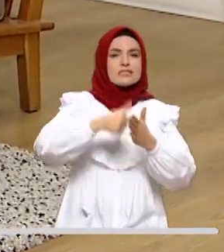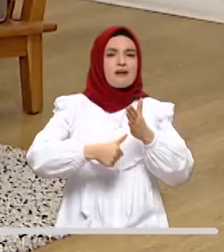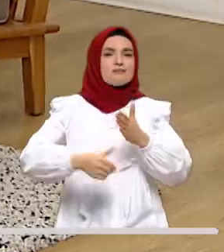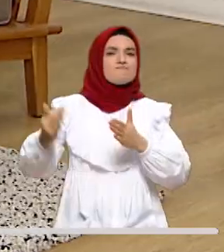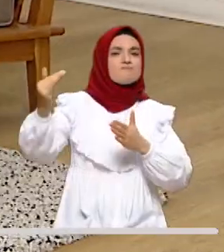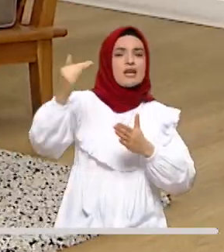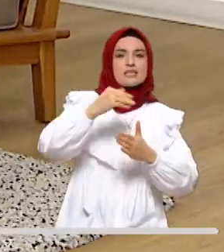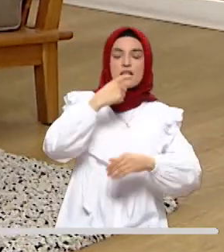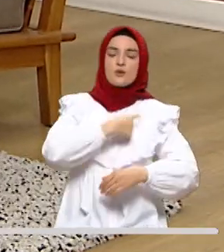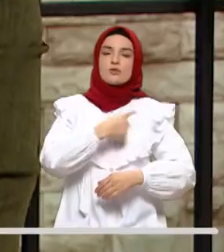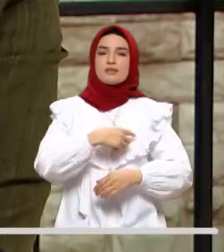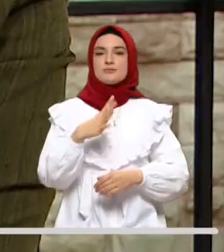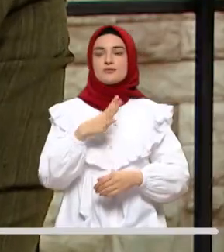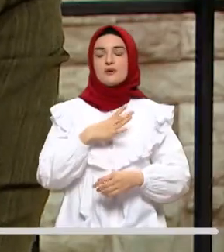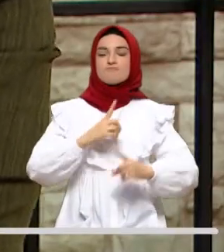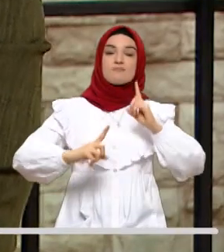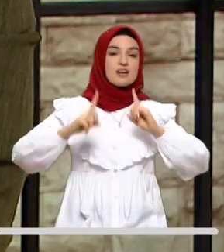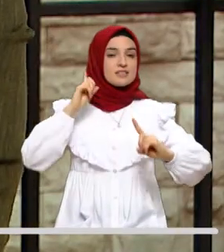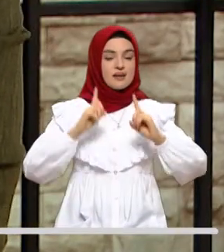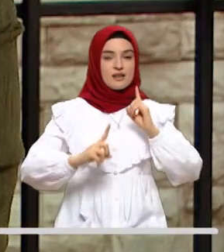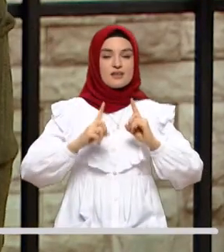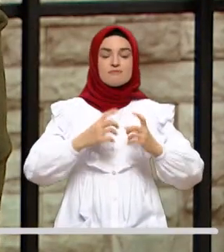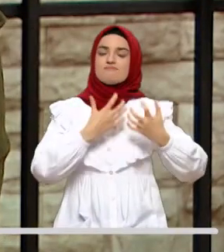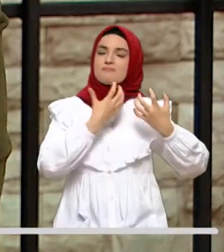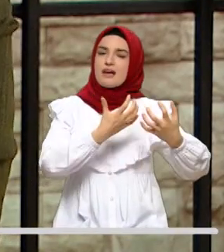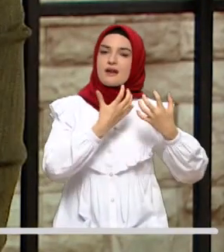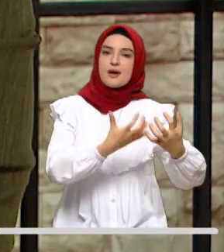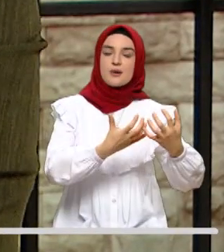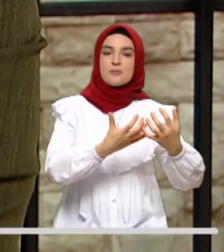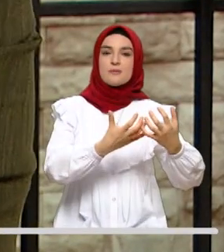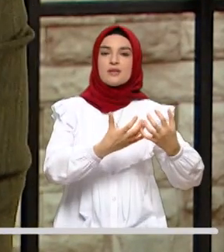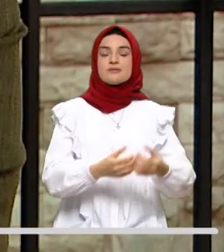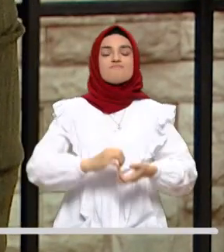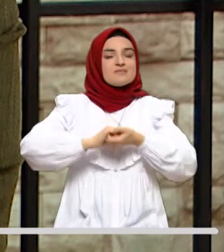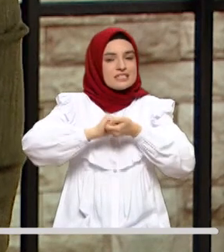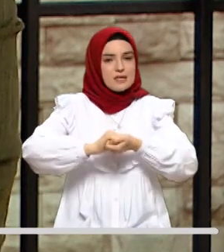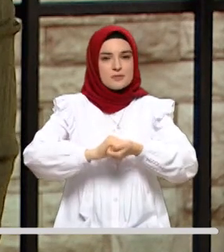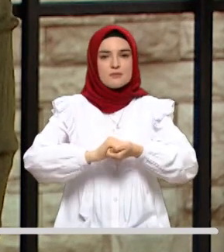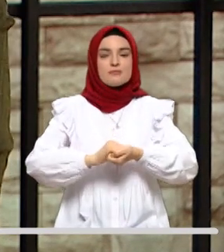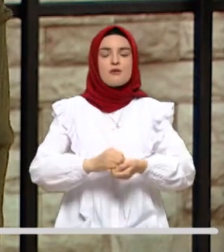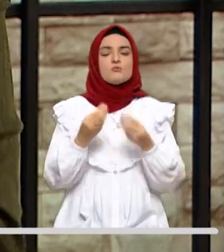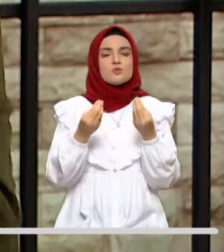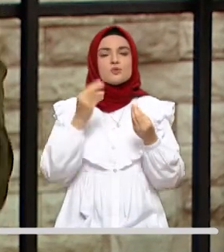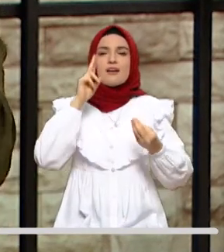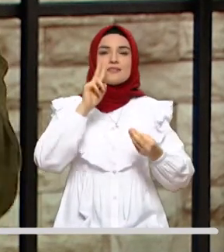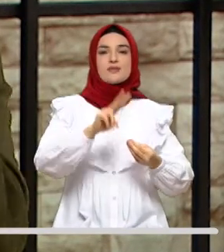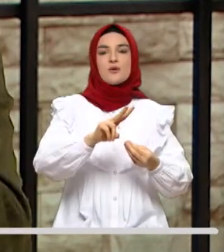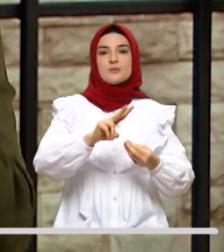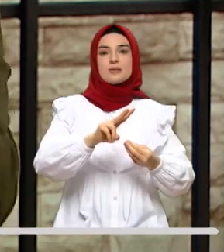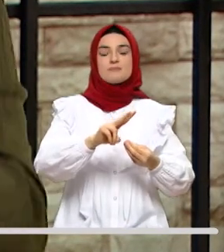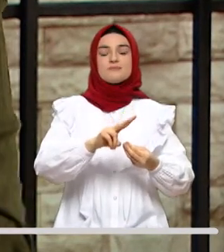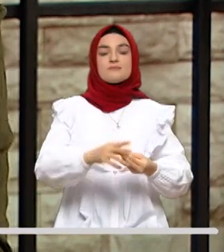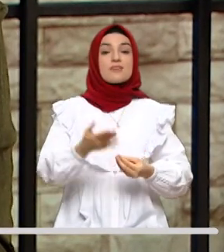eden özelliklerimiz adalettir, merhamettir, samimiyettir, hoşgörüdür. Ecdadımız